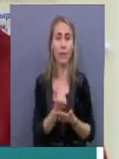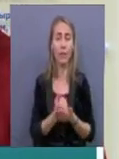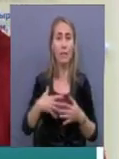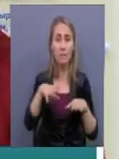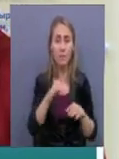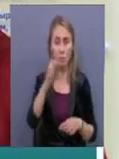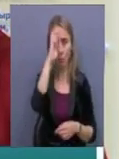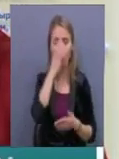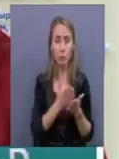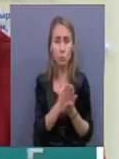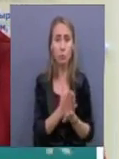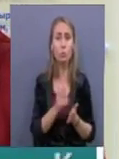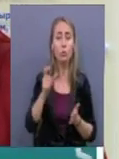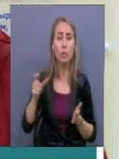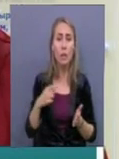ойларымды, ұсыныстарымды